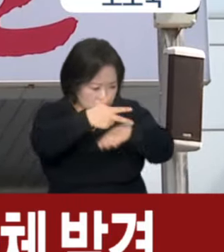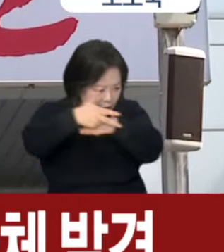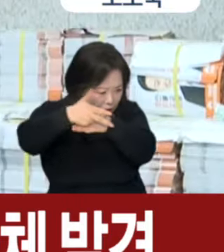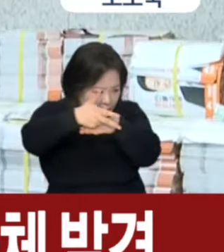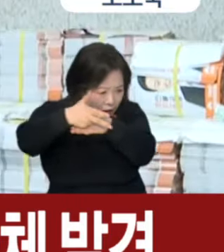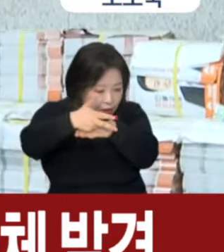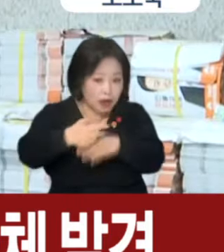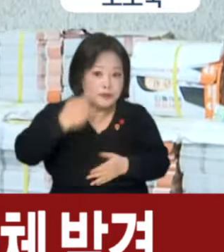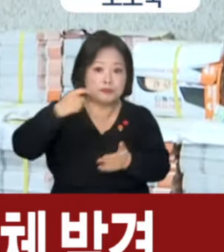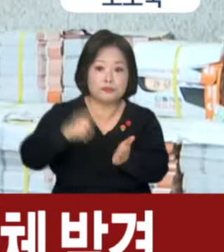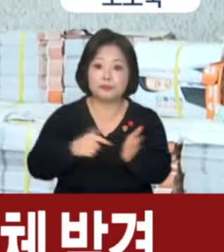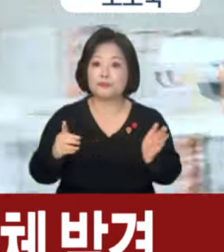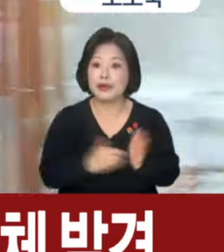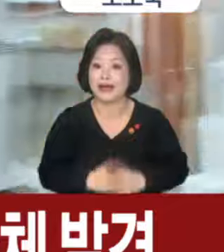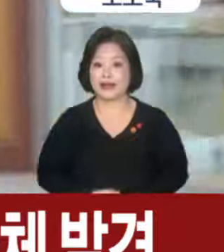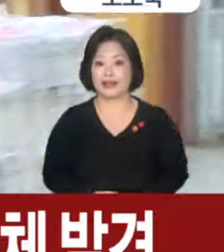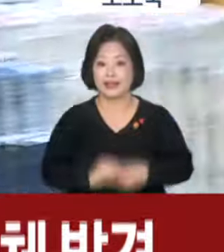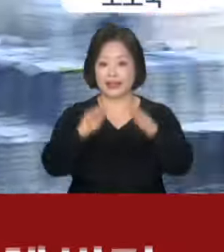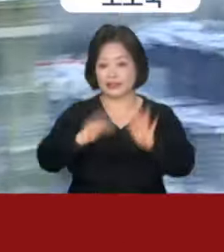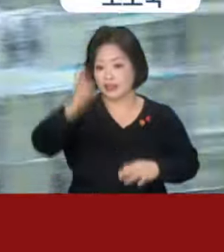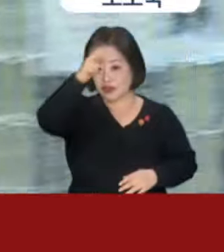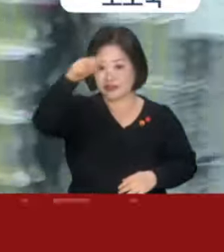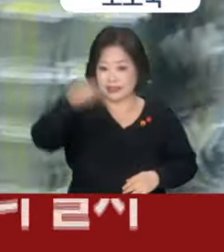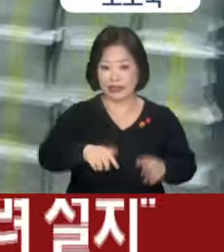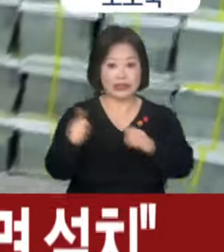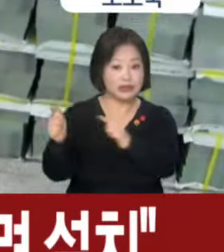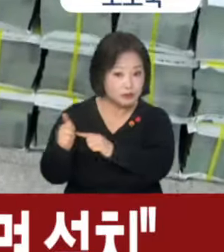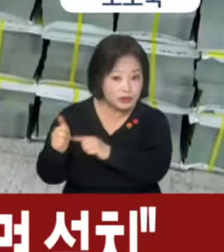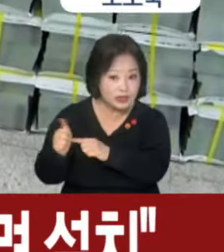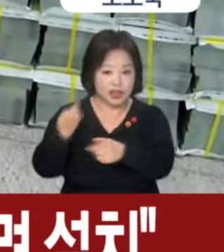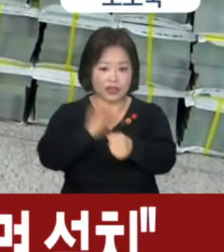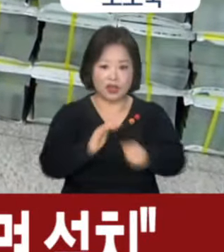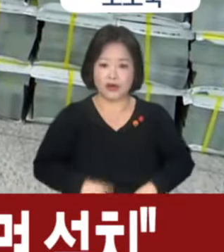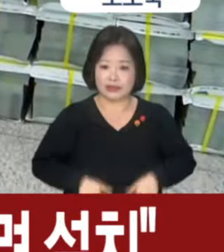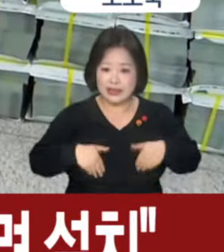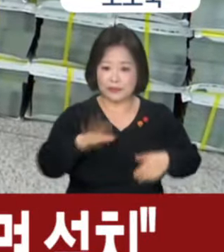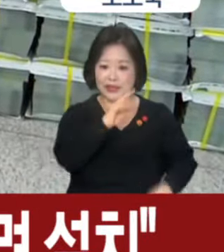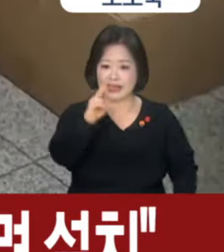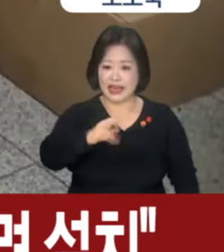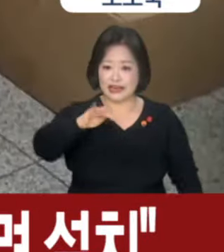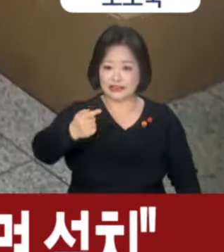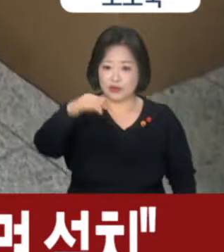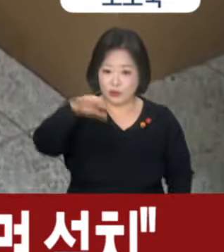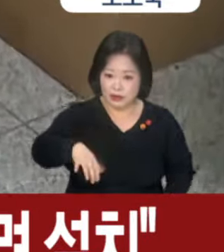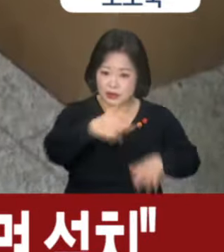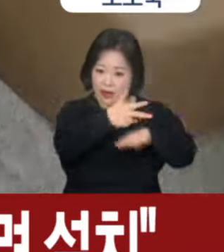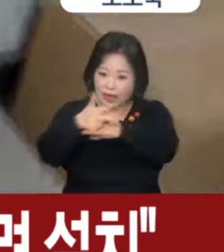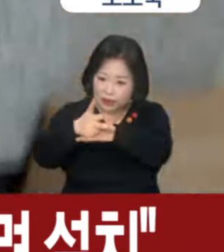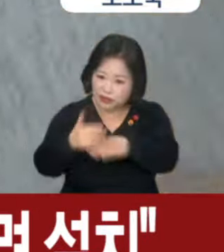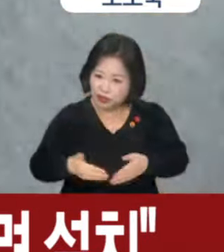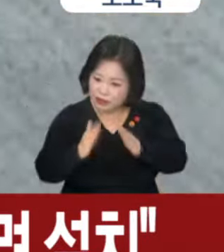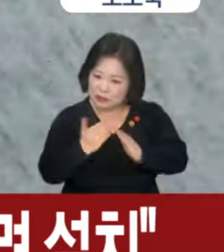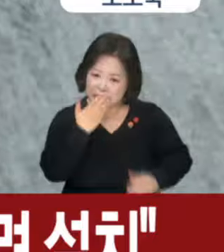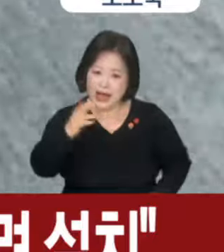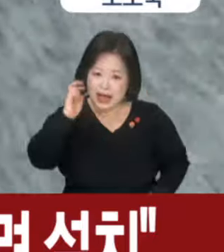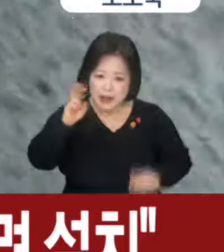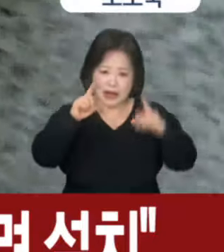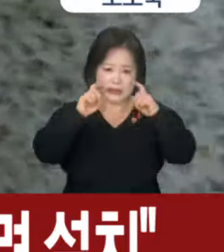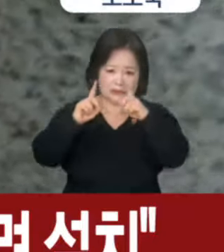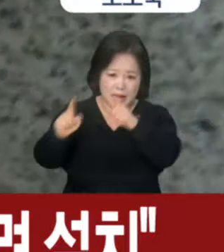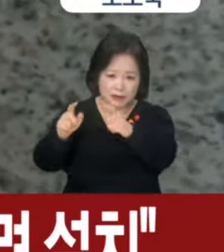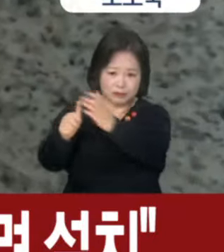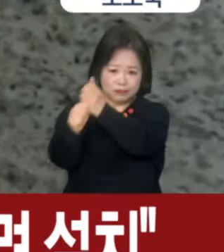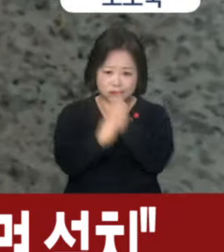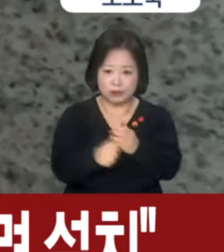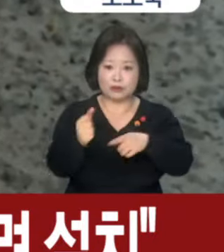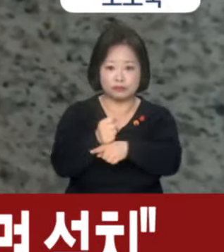물체가 잇따라 발견됐습니다. 경찰은 A씨가 경남 양산의 사전투표소에도 카메라를 설치한 걸로 보고 수사를 벌이고